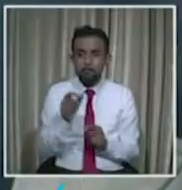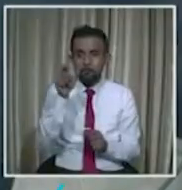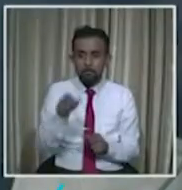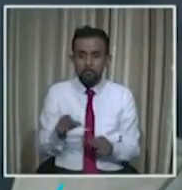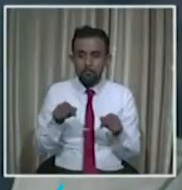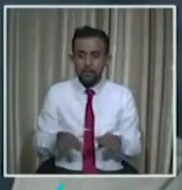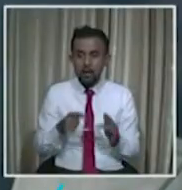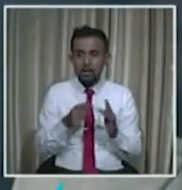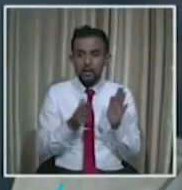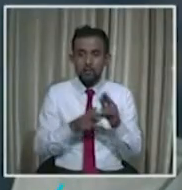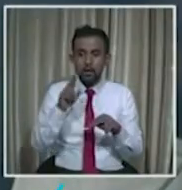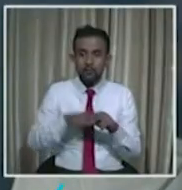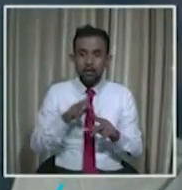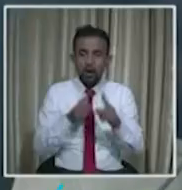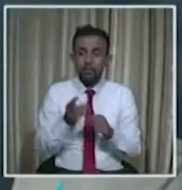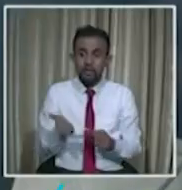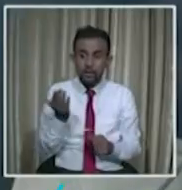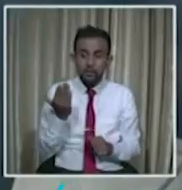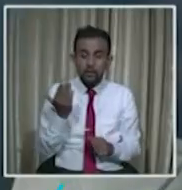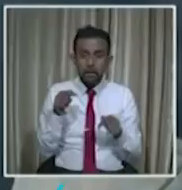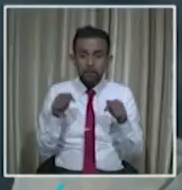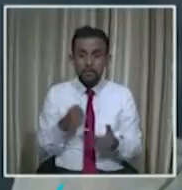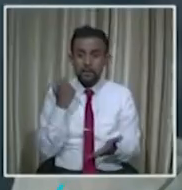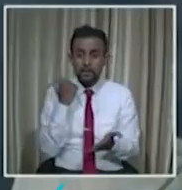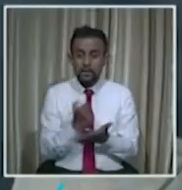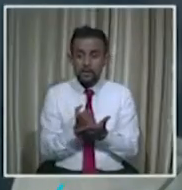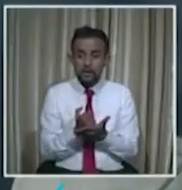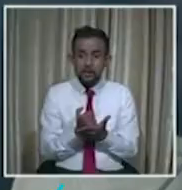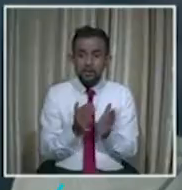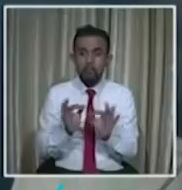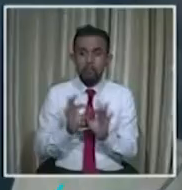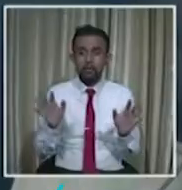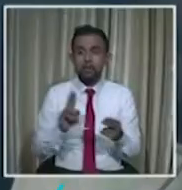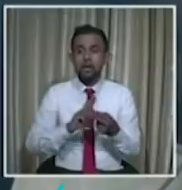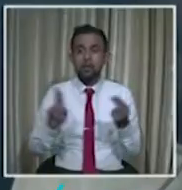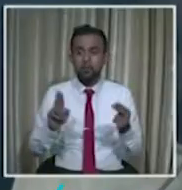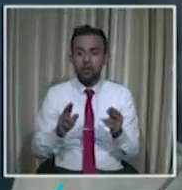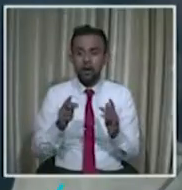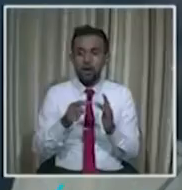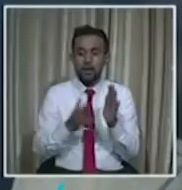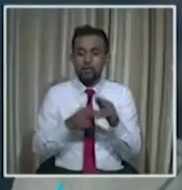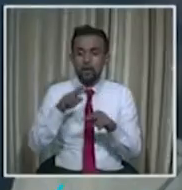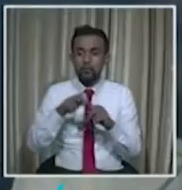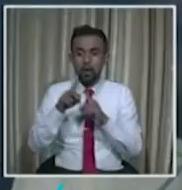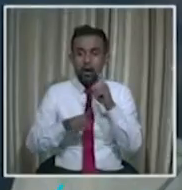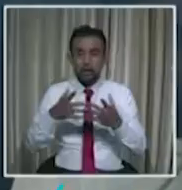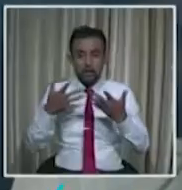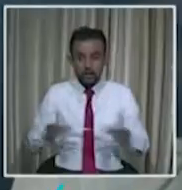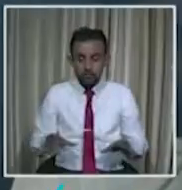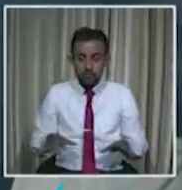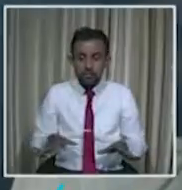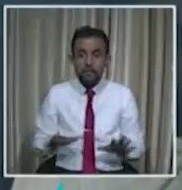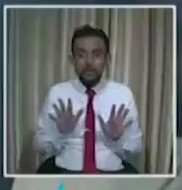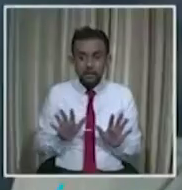දැනට IMF එකේ සාකච්ඡා යන හින්දා මේ ලිපිය මාධ්‍යවලට දෙන්න එපා. IMF එකේ සාකච්ඡා ඉවර වෙනකන්